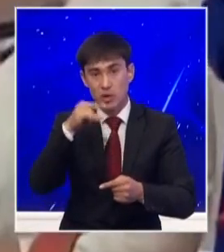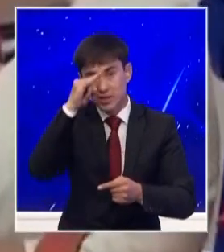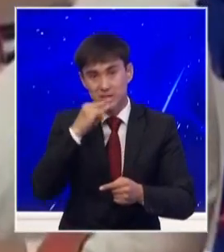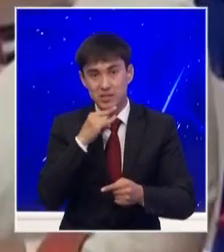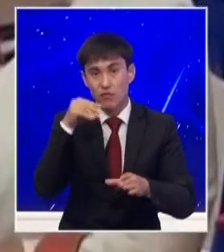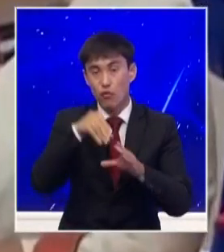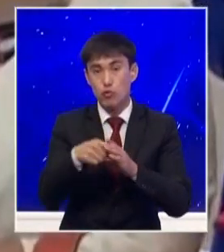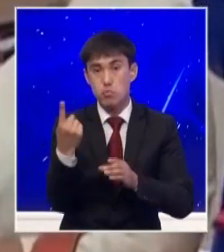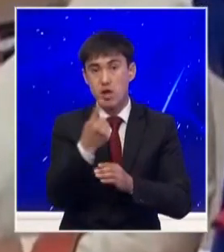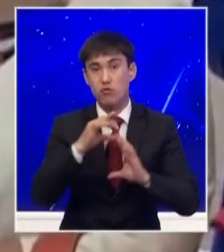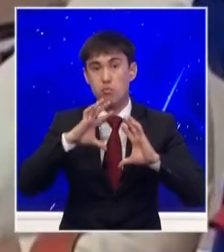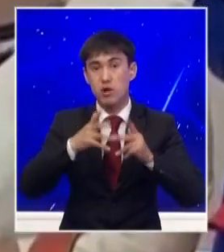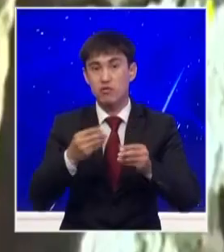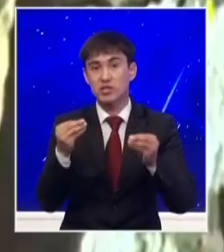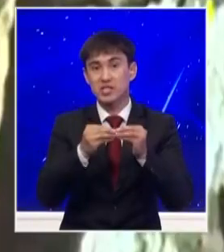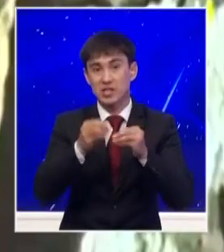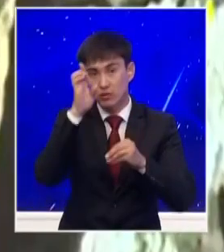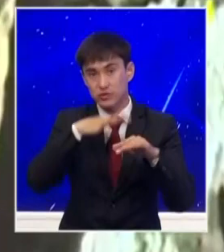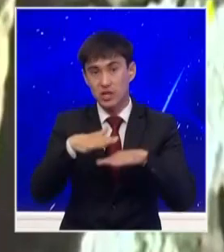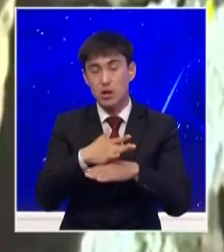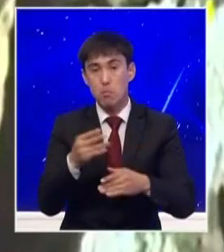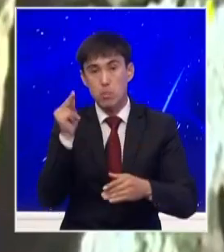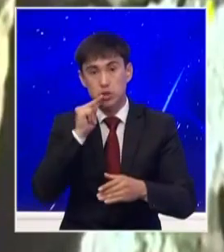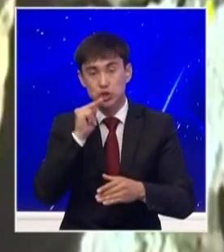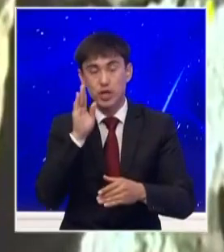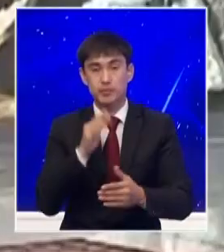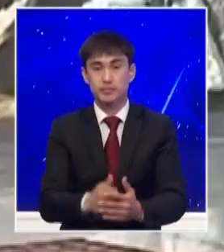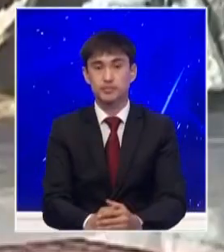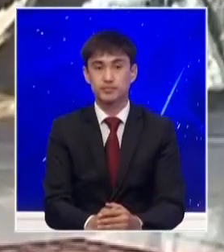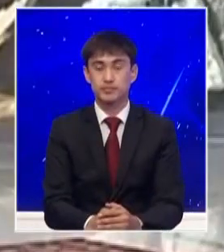Казахстан входит в первую мировую десятку стран по потреблению чая.